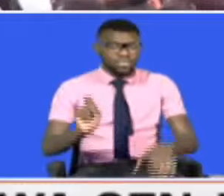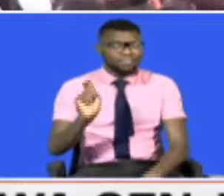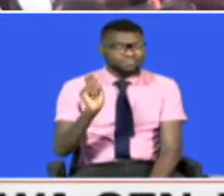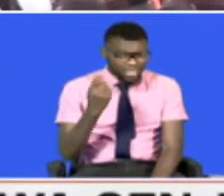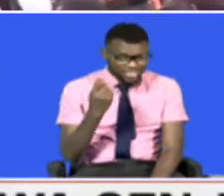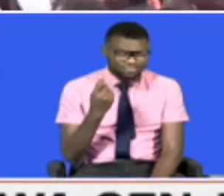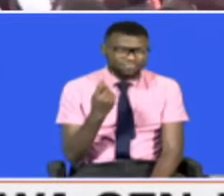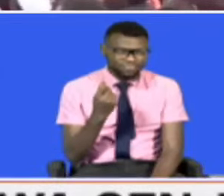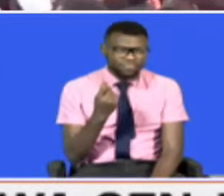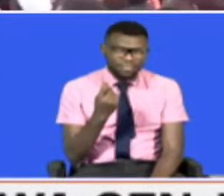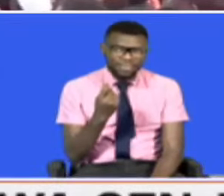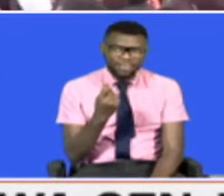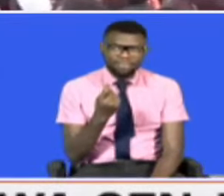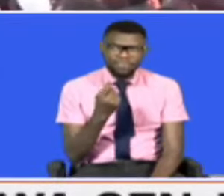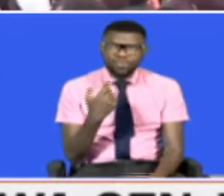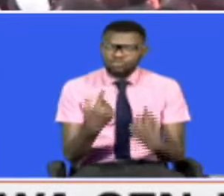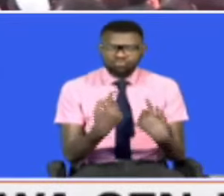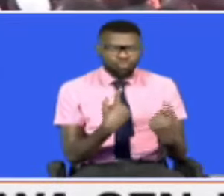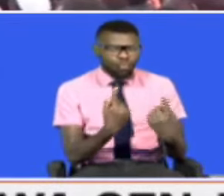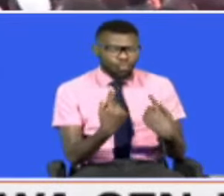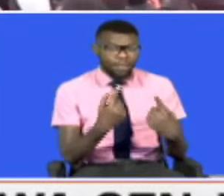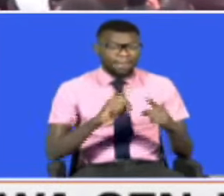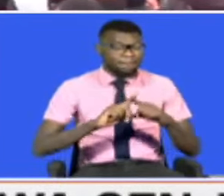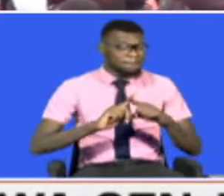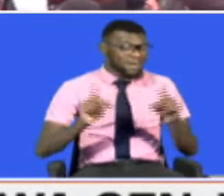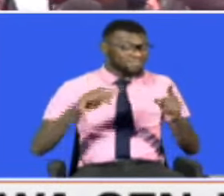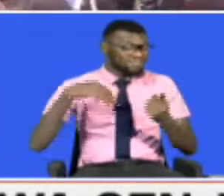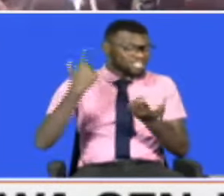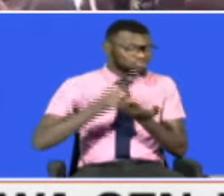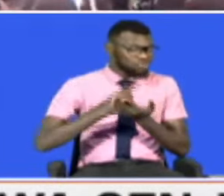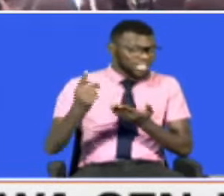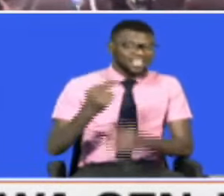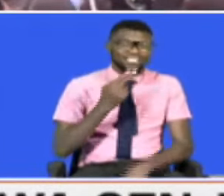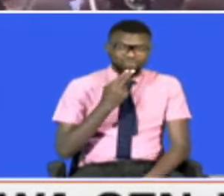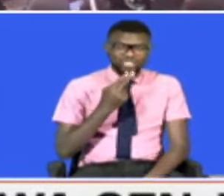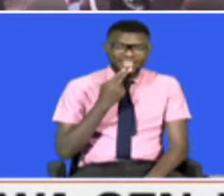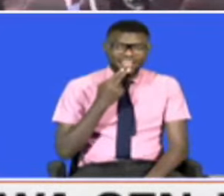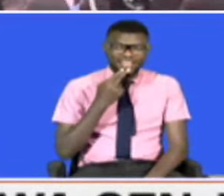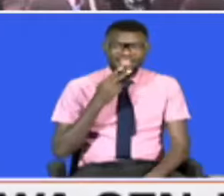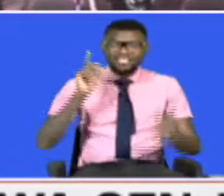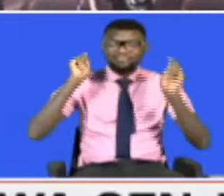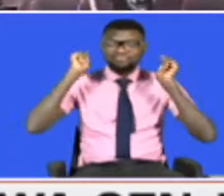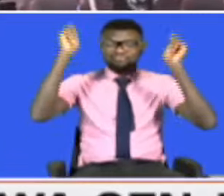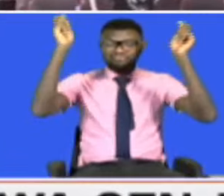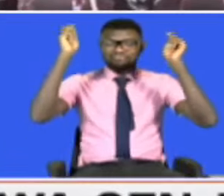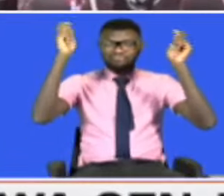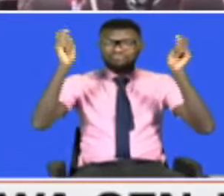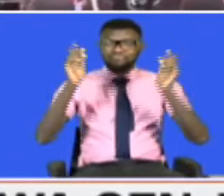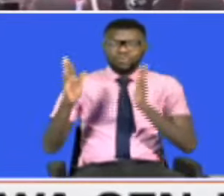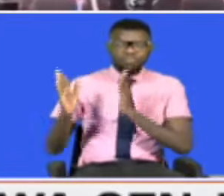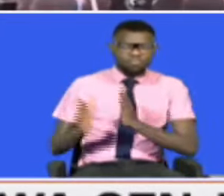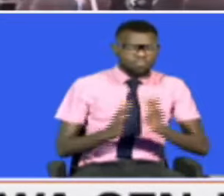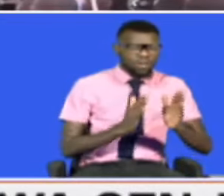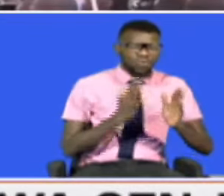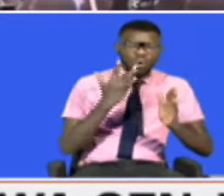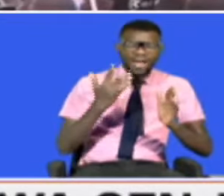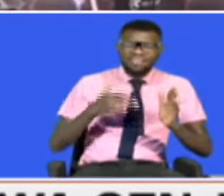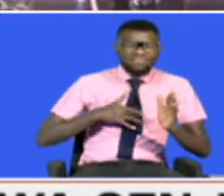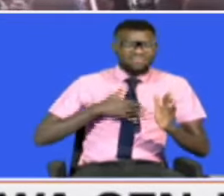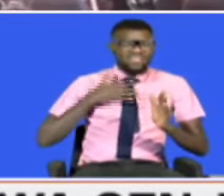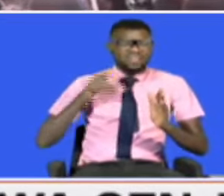wa Gen Z wanashinikiza kufanya maandamano kuanzia juma lijalo, wakimkashifu Rais William Ruto kwa kupuuza matakwa